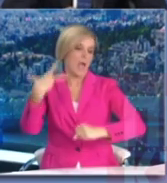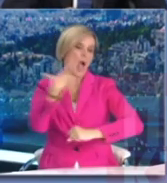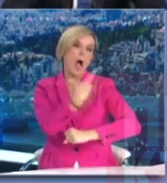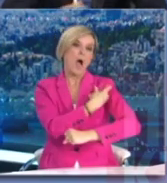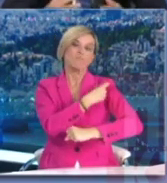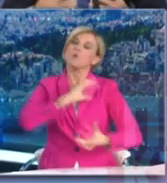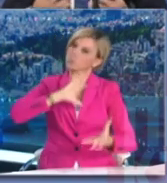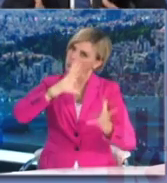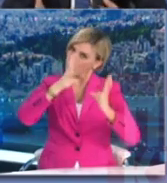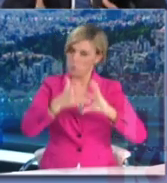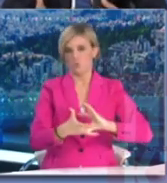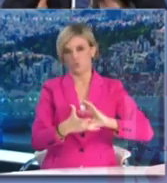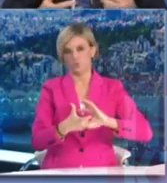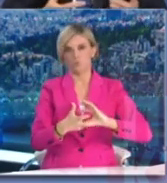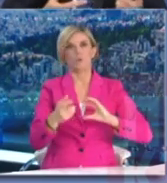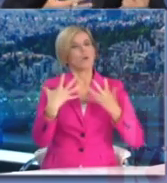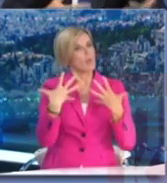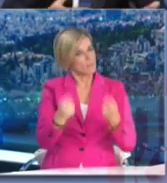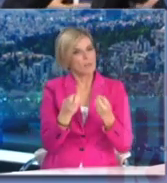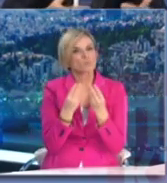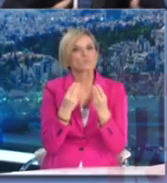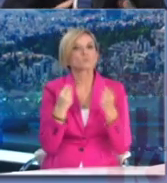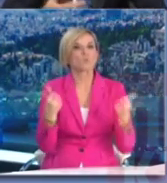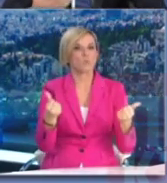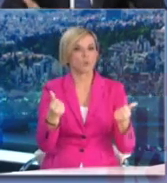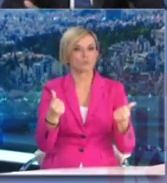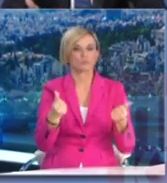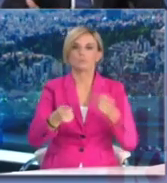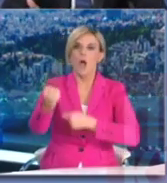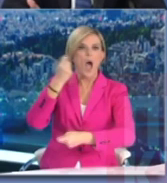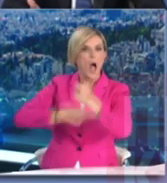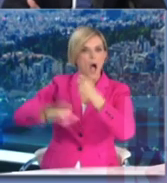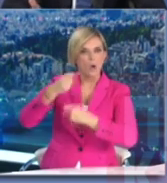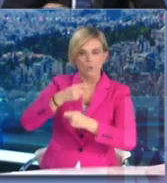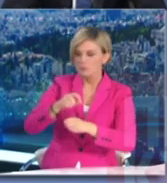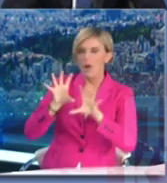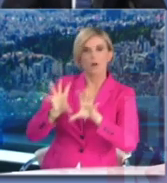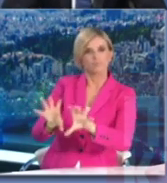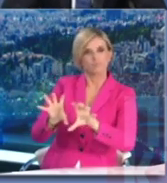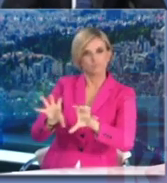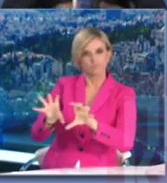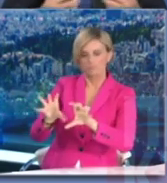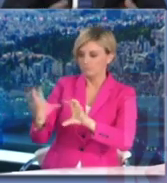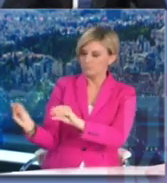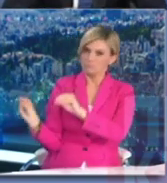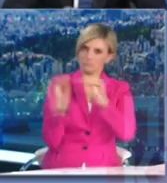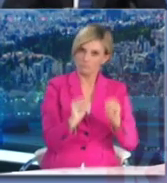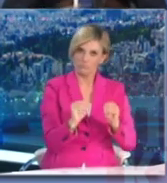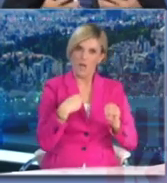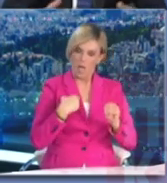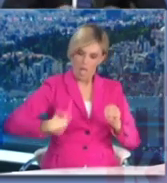άλλων. Με διάφορους τρόπους αυτά τα εμβόλια θα φτάσουν στις κεντρικές αποθήκες των κρατών μελών και